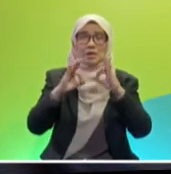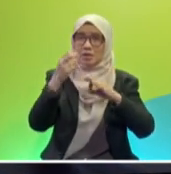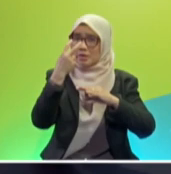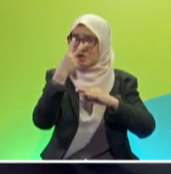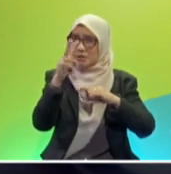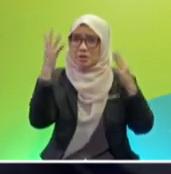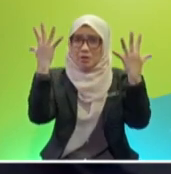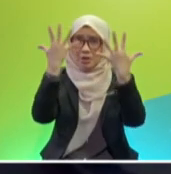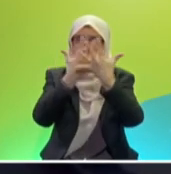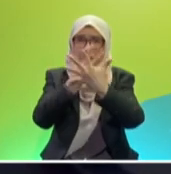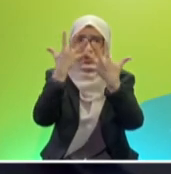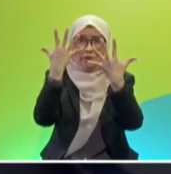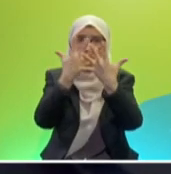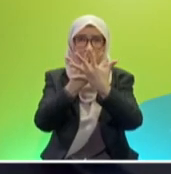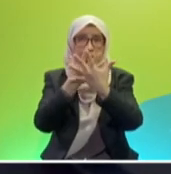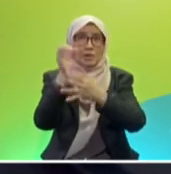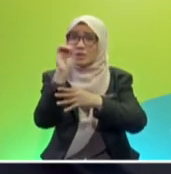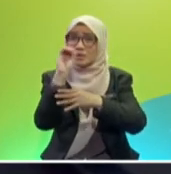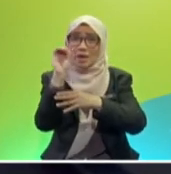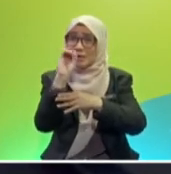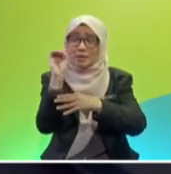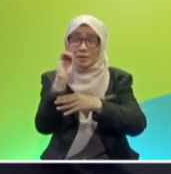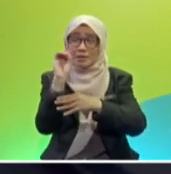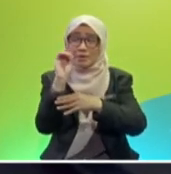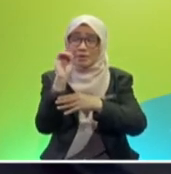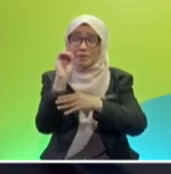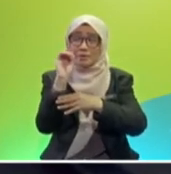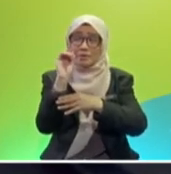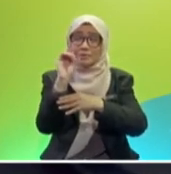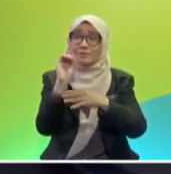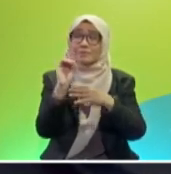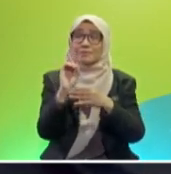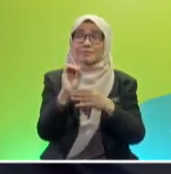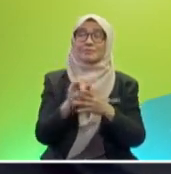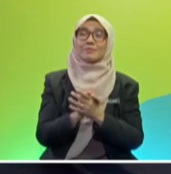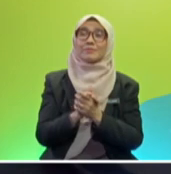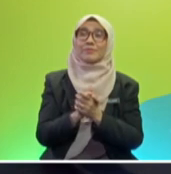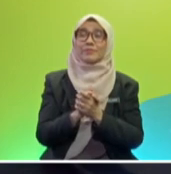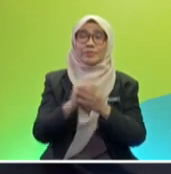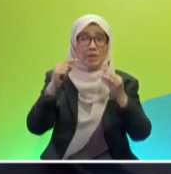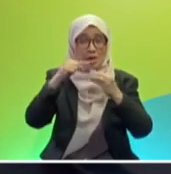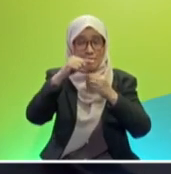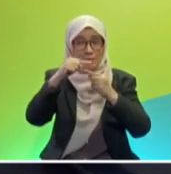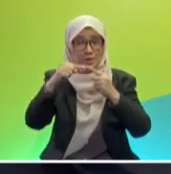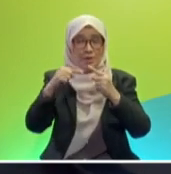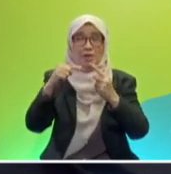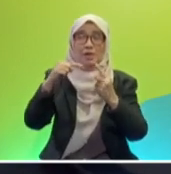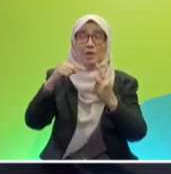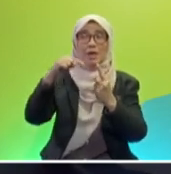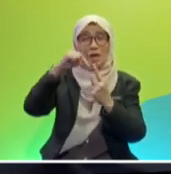bentuk bunga pula cikgu. Bayang-bayang maknanya bayang-bayang tidak terbentuk apabila kita